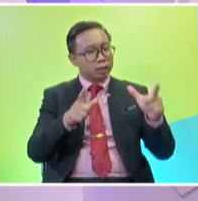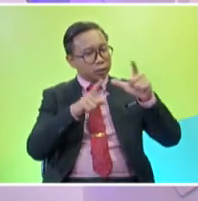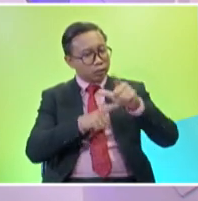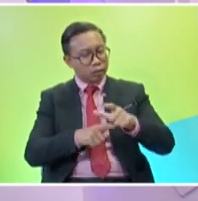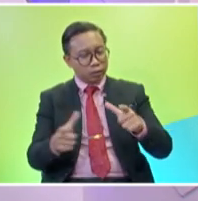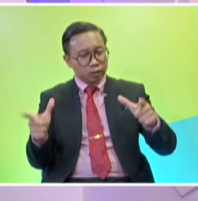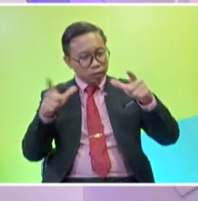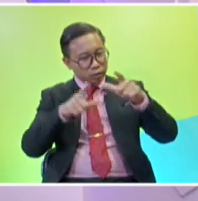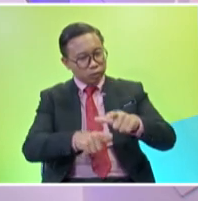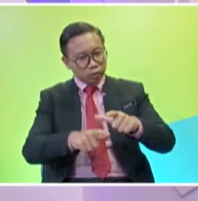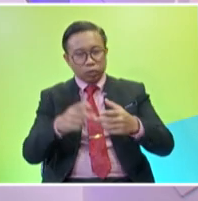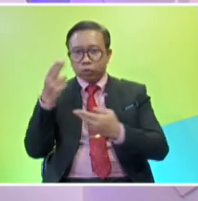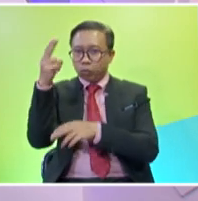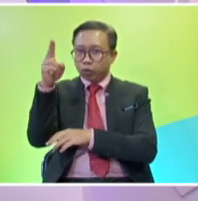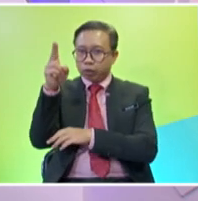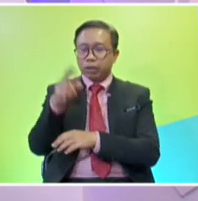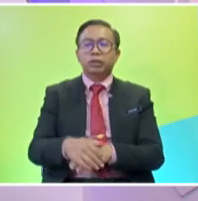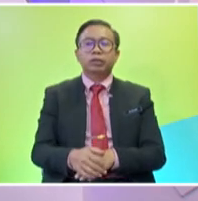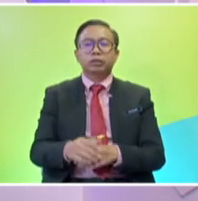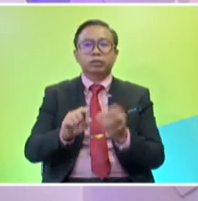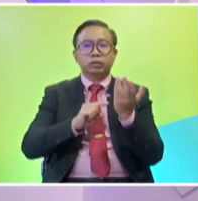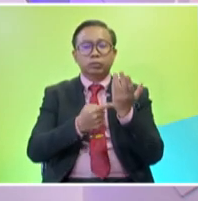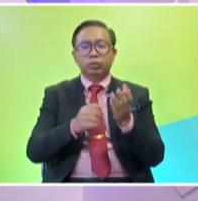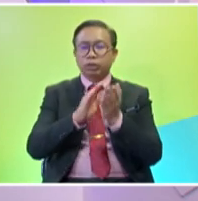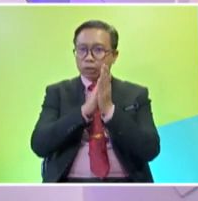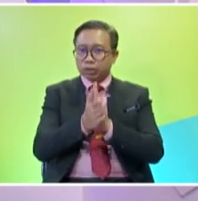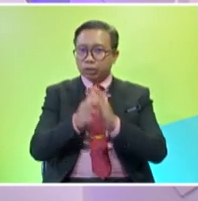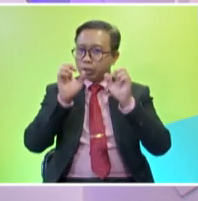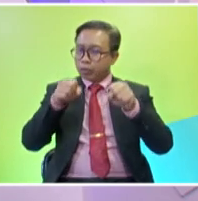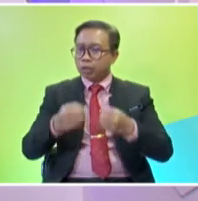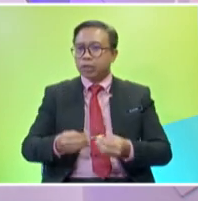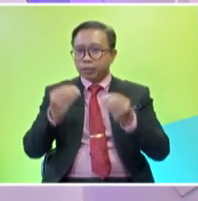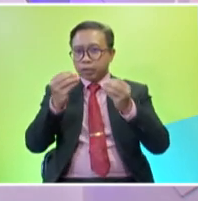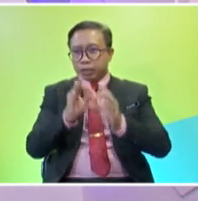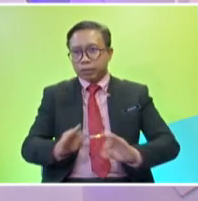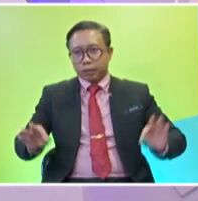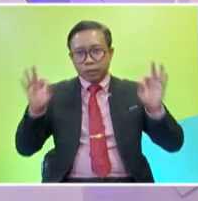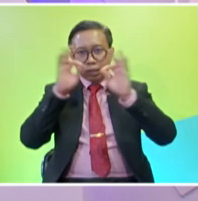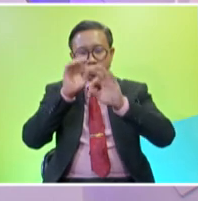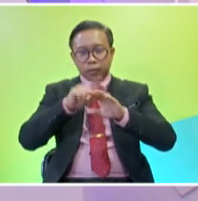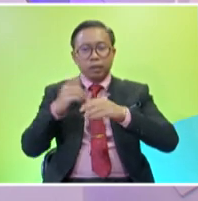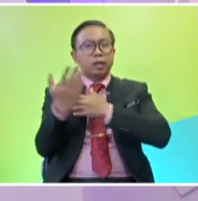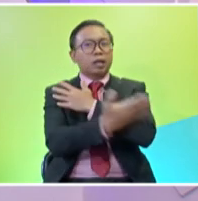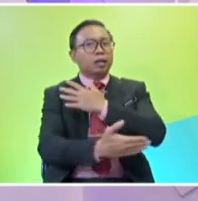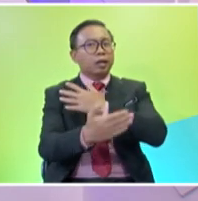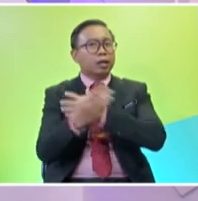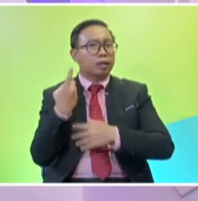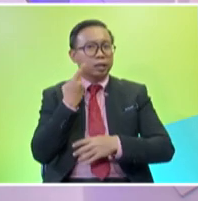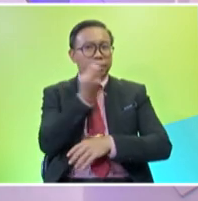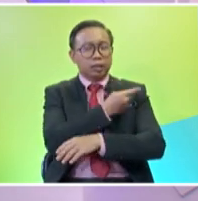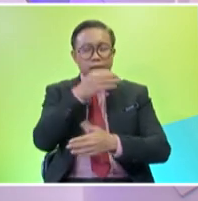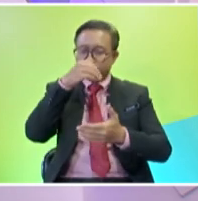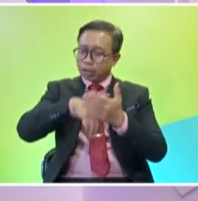dan kita pastikan bahwa tumbuh-tumbuhan sudah jadi ini dapat memberi kepentingan kepada negara kita khususnya dalam bidang